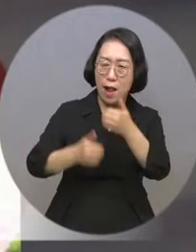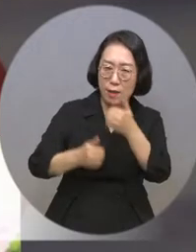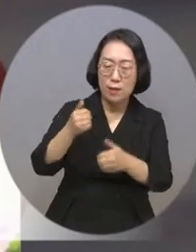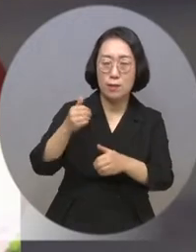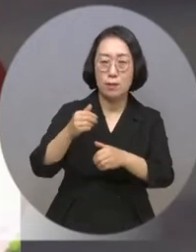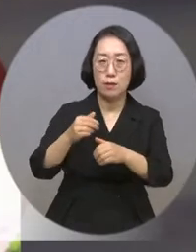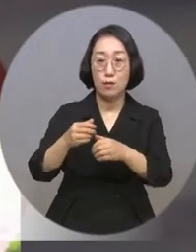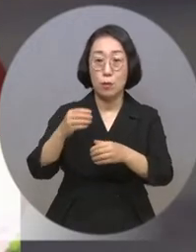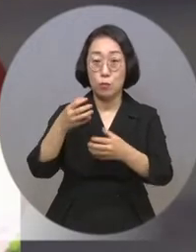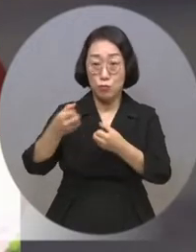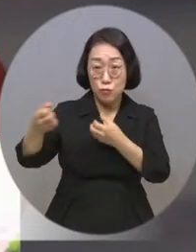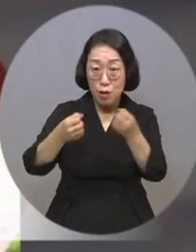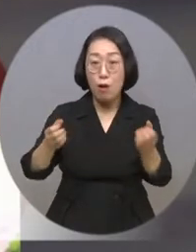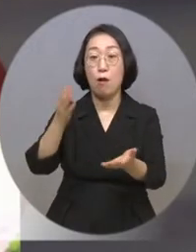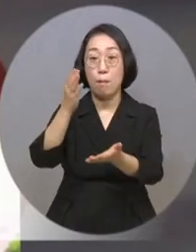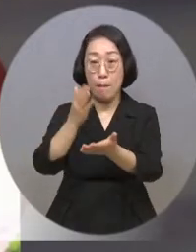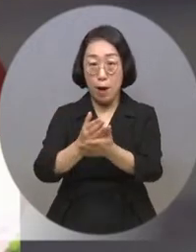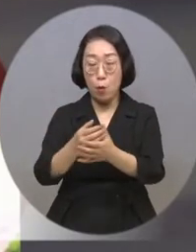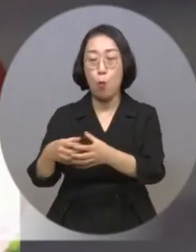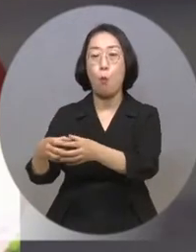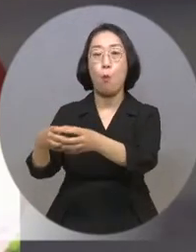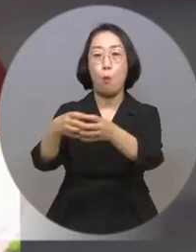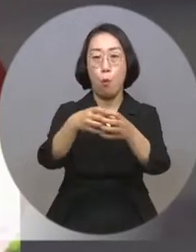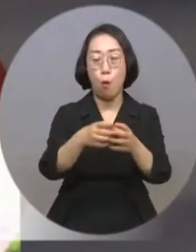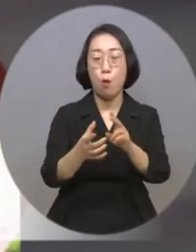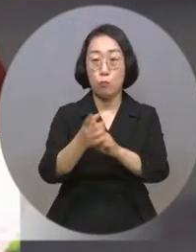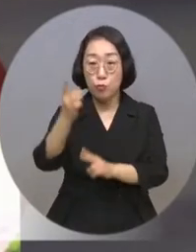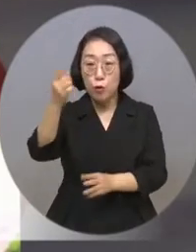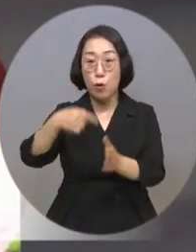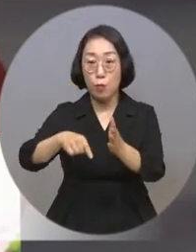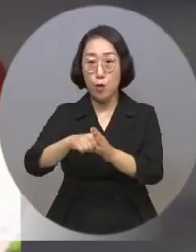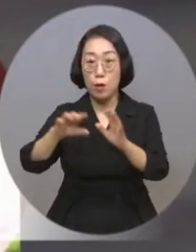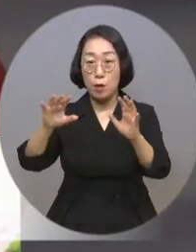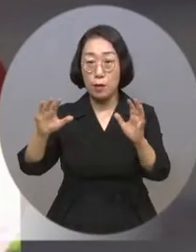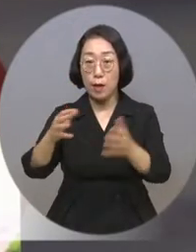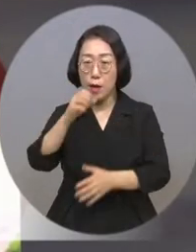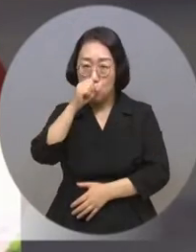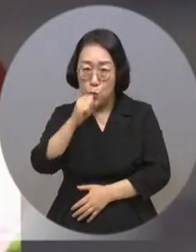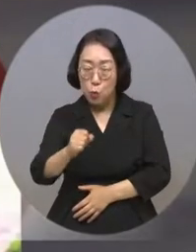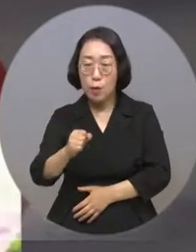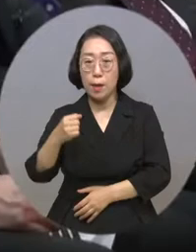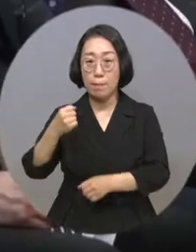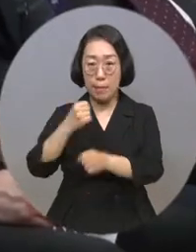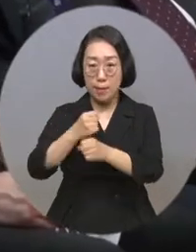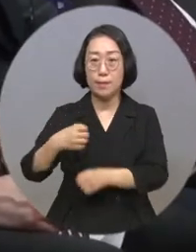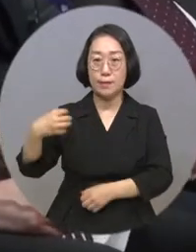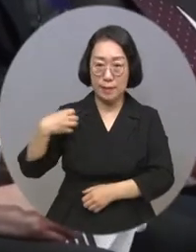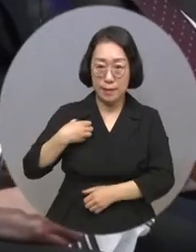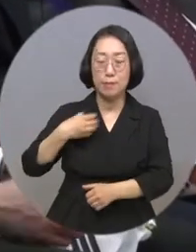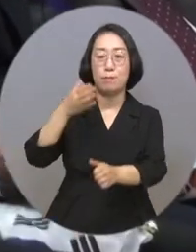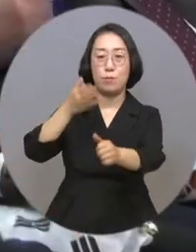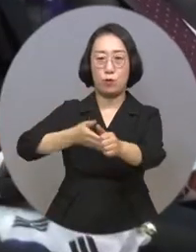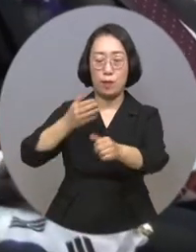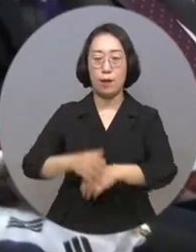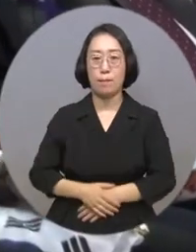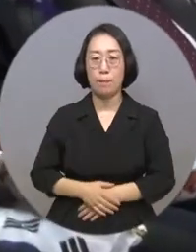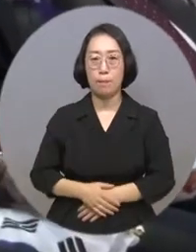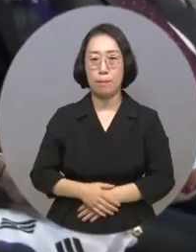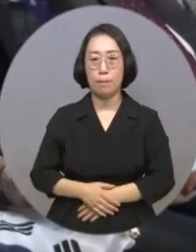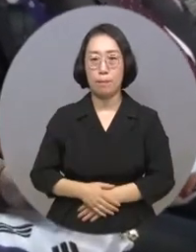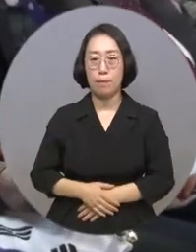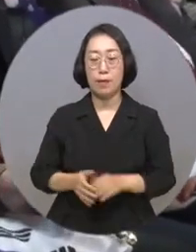넘어서 민주적 평화 통일과 살기 좋은 조국을 만들어갈 책임감을 가집시다. 기념식에는